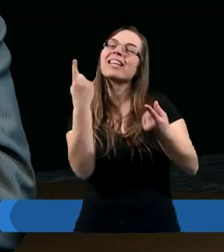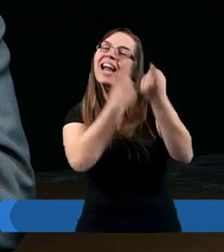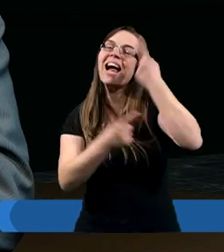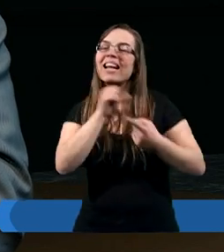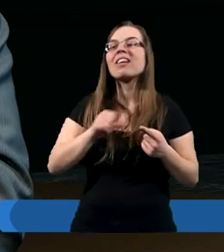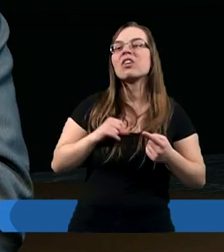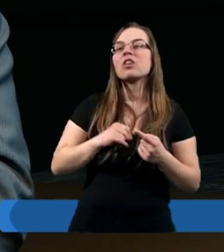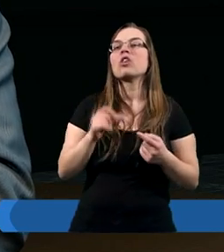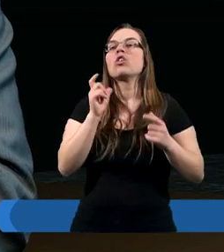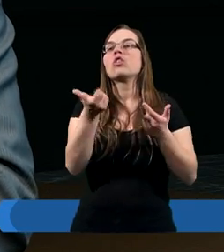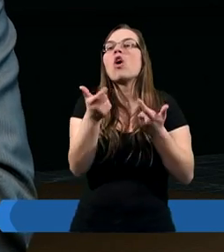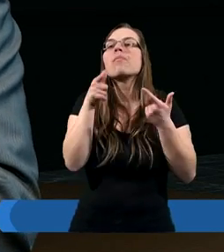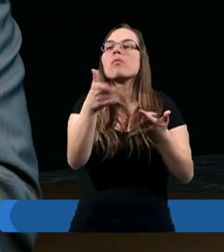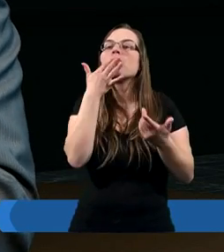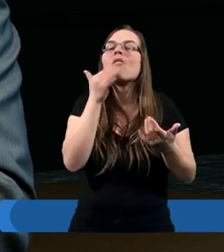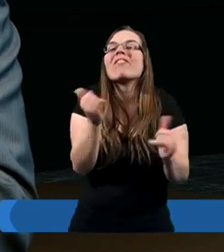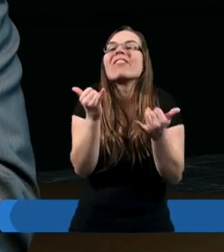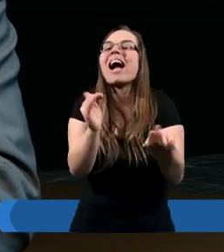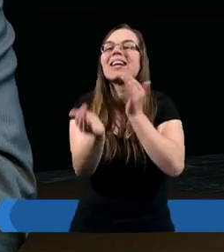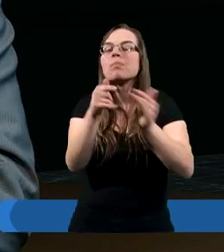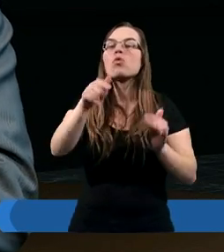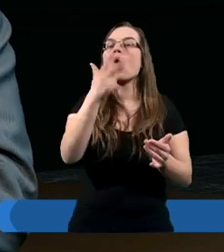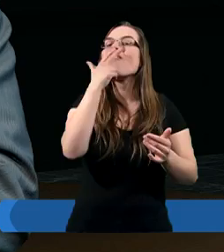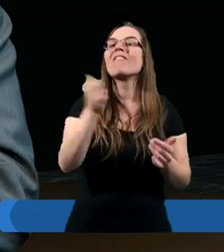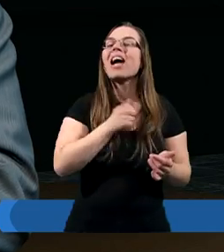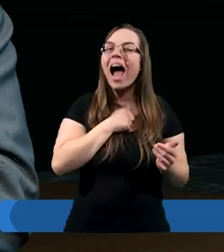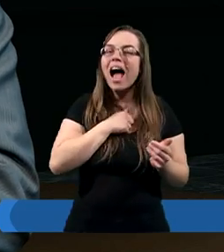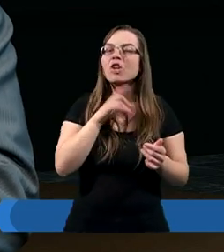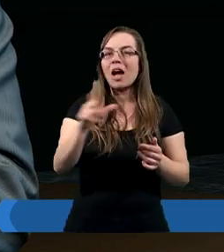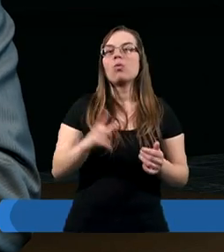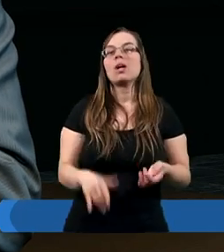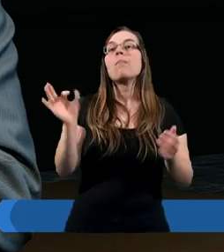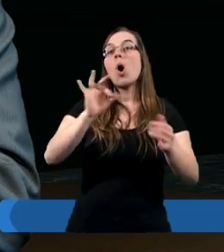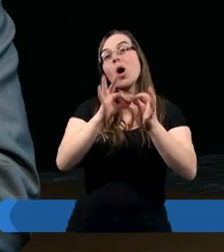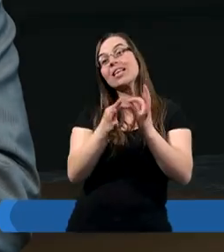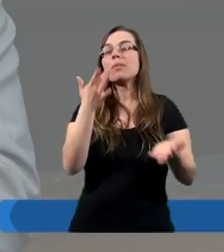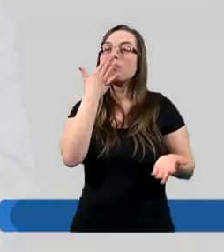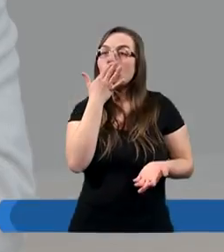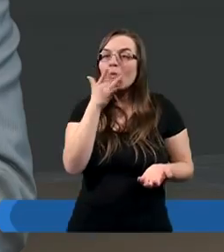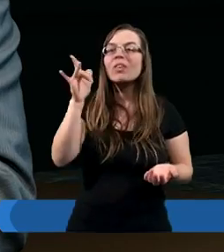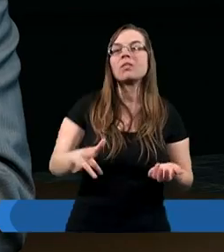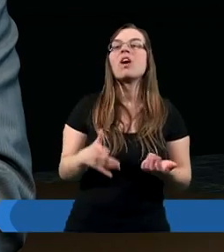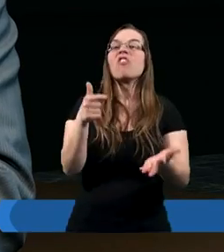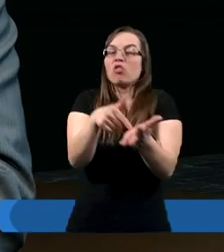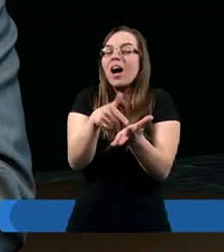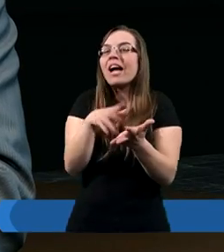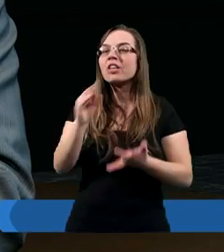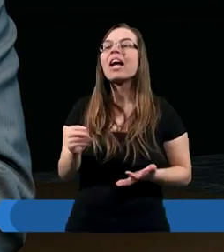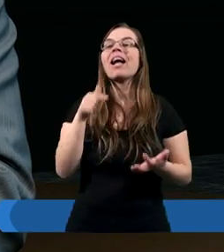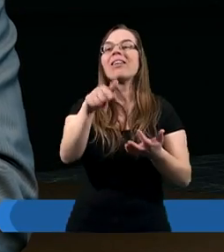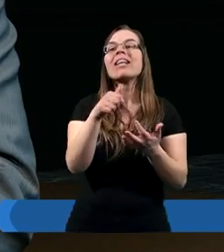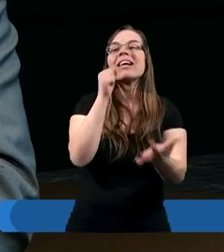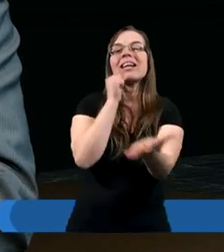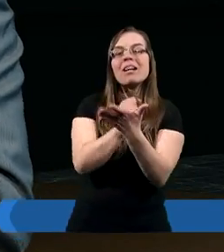Zastanawiam się, co on wtedy mówił i w jaki sposób to wyrażał. Bo kiedy mówimy właśnie o